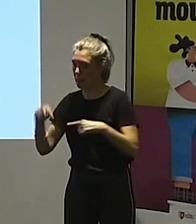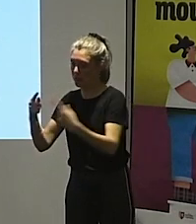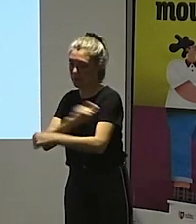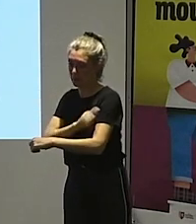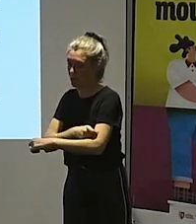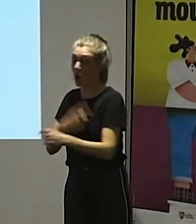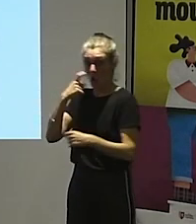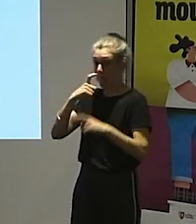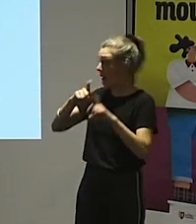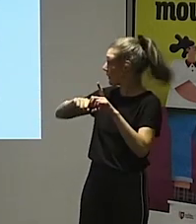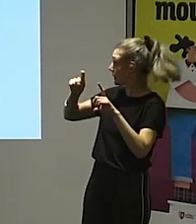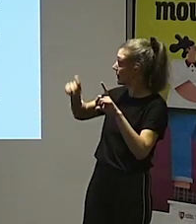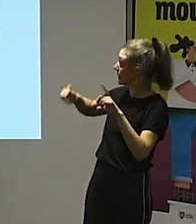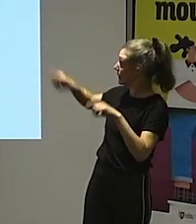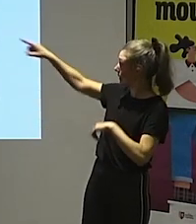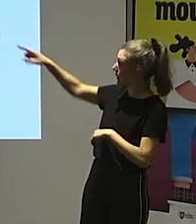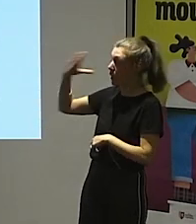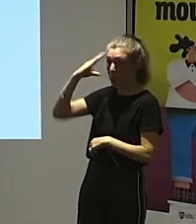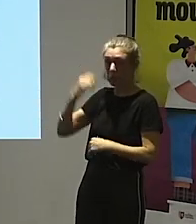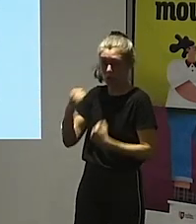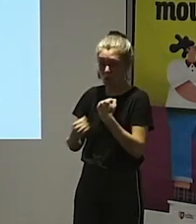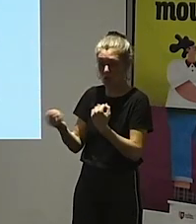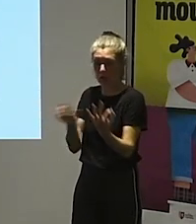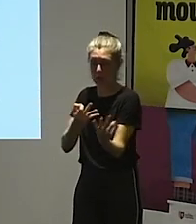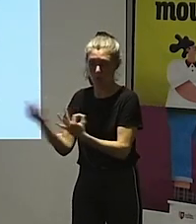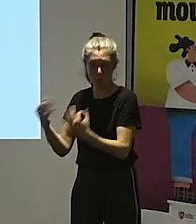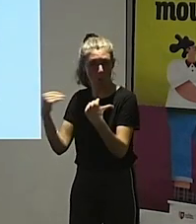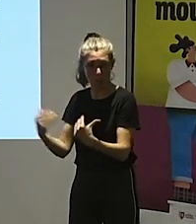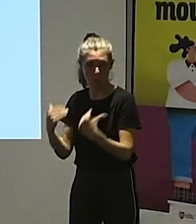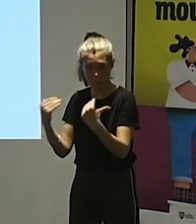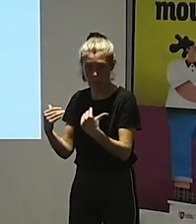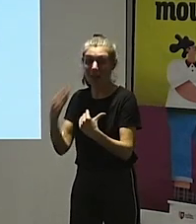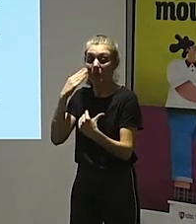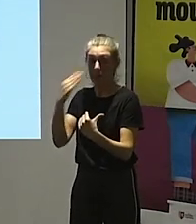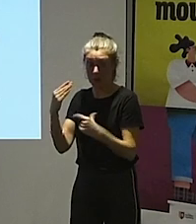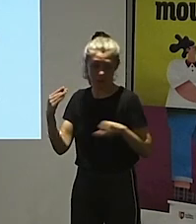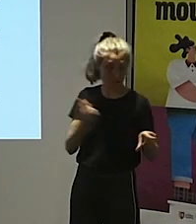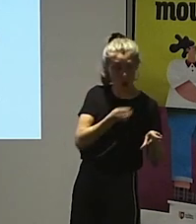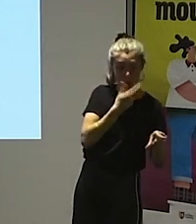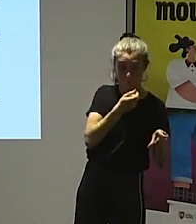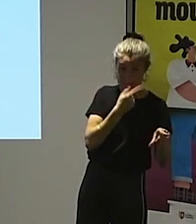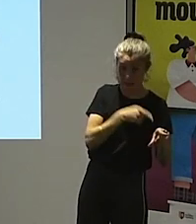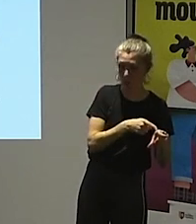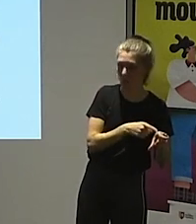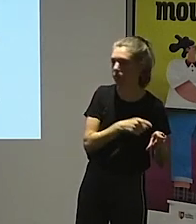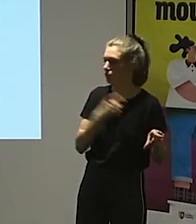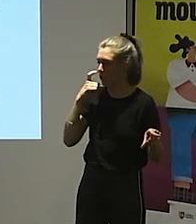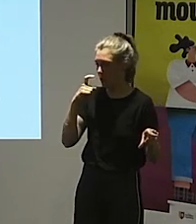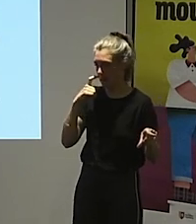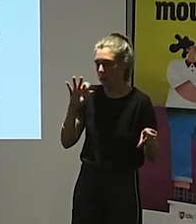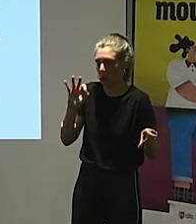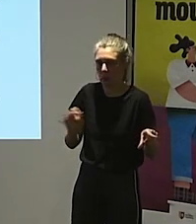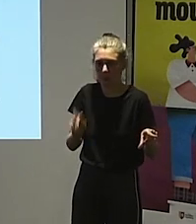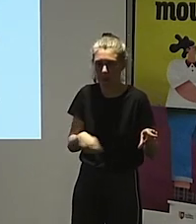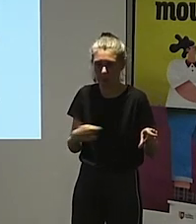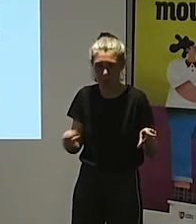triglycérides. Pour ceux qui ont couru régulièrement, ça ne changera pas en fonction du traitement, mais ceux qui ont pris les antidépresseurs, ça va augmenter